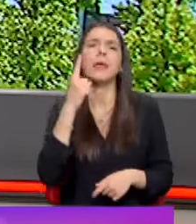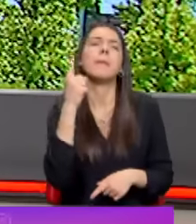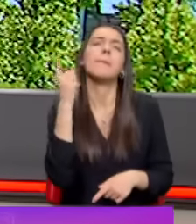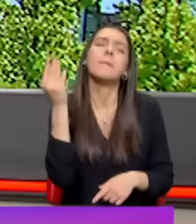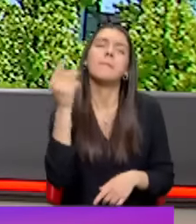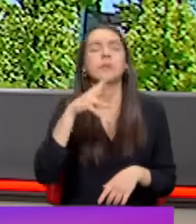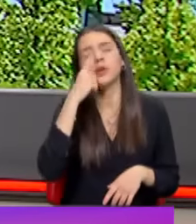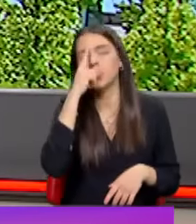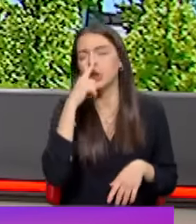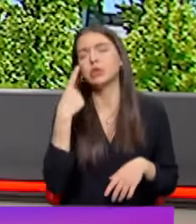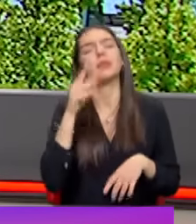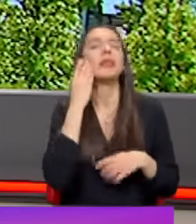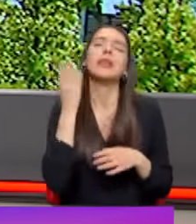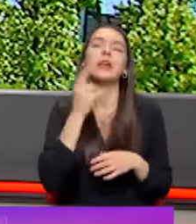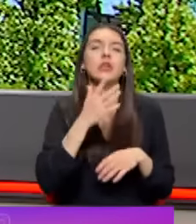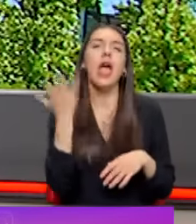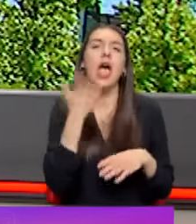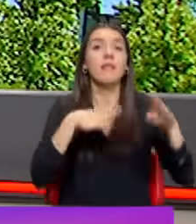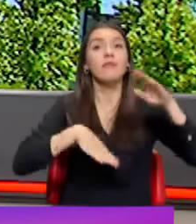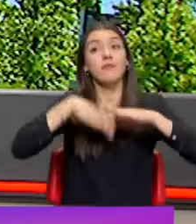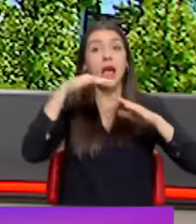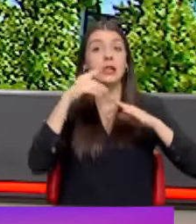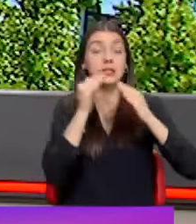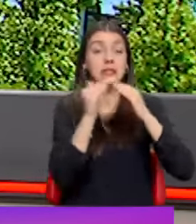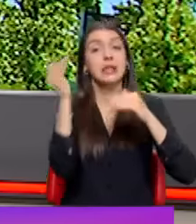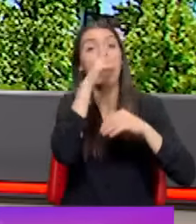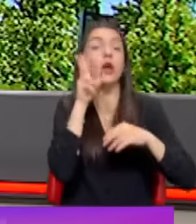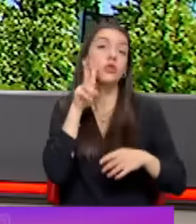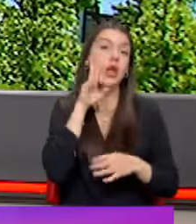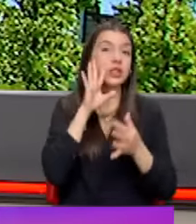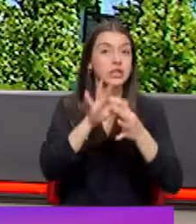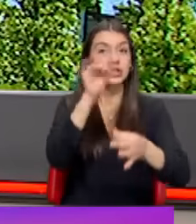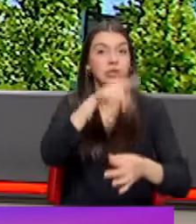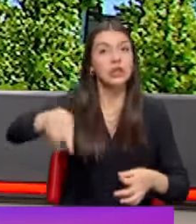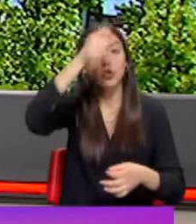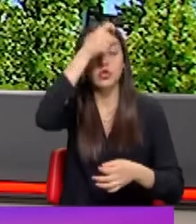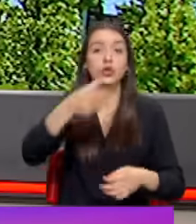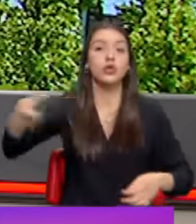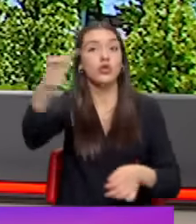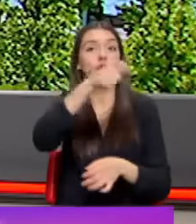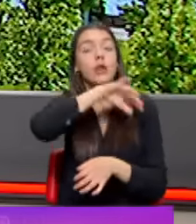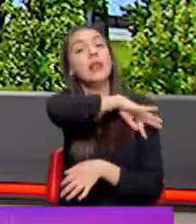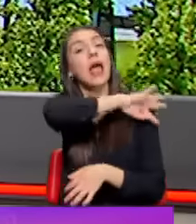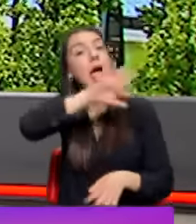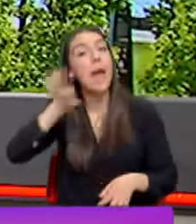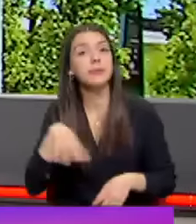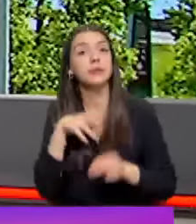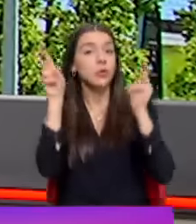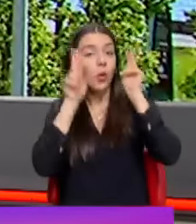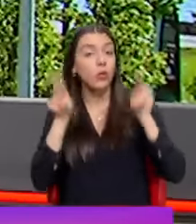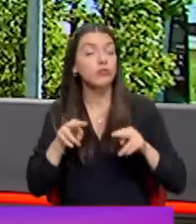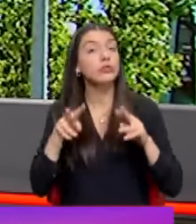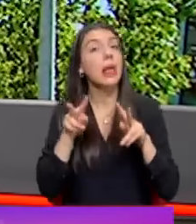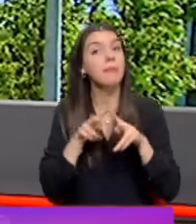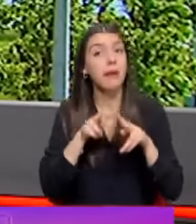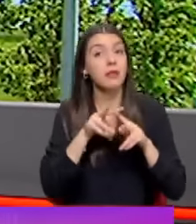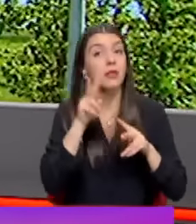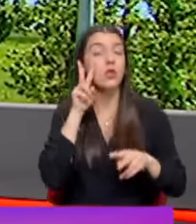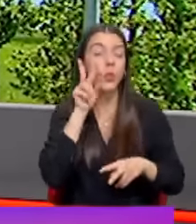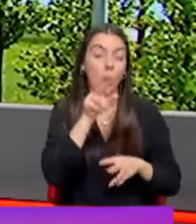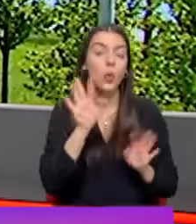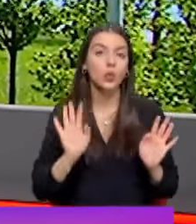belki de en fazla göreceği bir boykot çağrısı ülkenin genelinde yankı buldu. Ulusal medyada yer aldı.